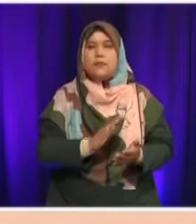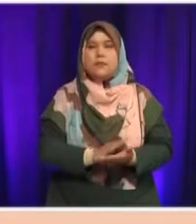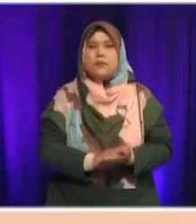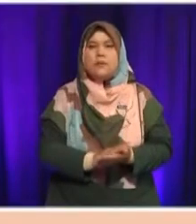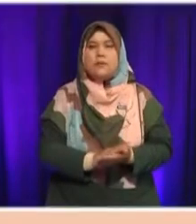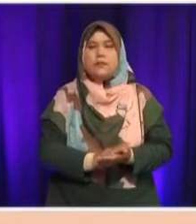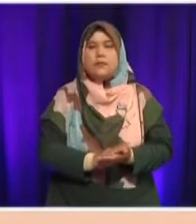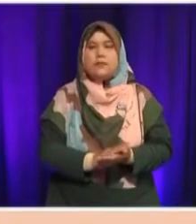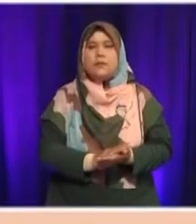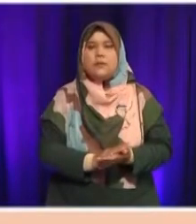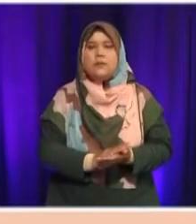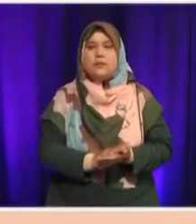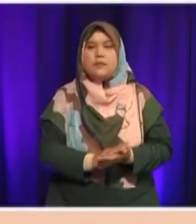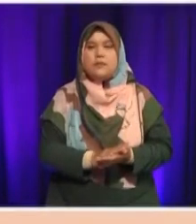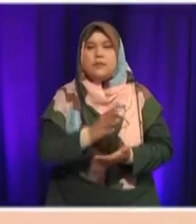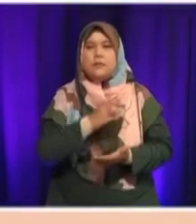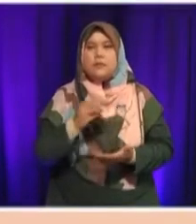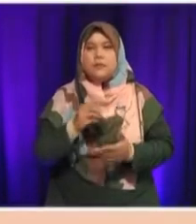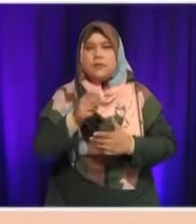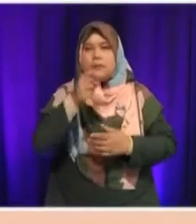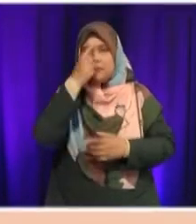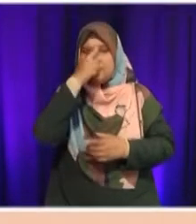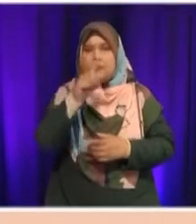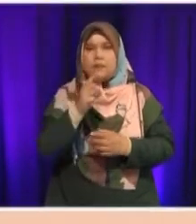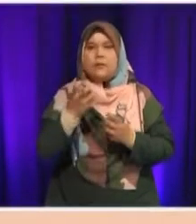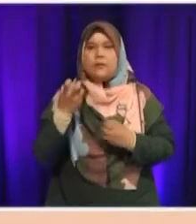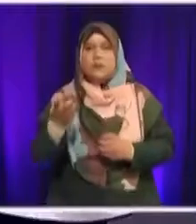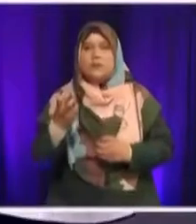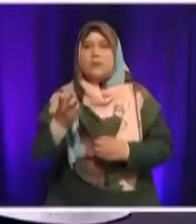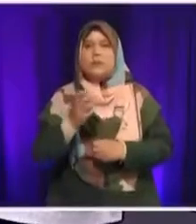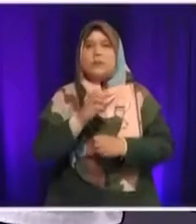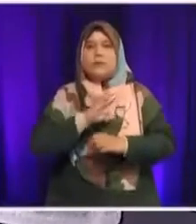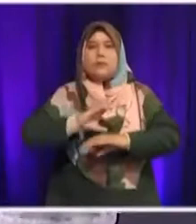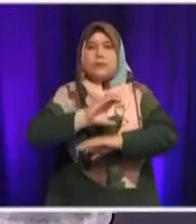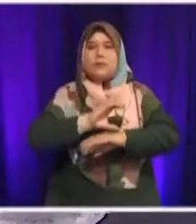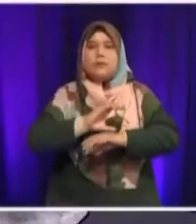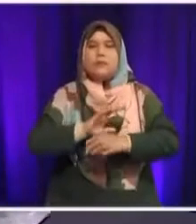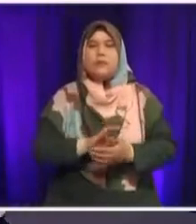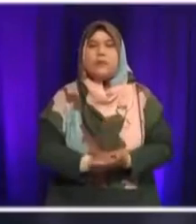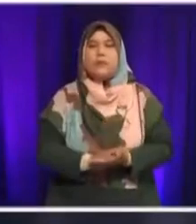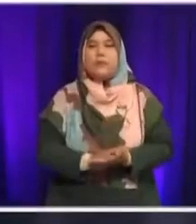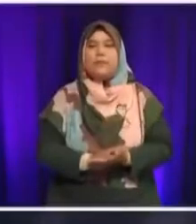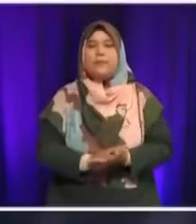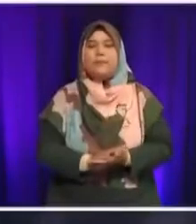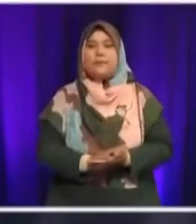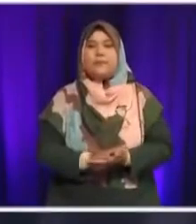komposisi makanan lah dan tujuan dia fungsi dari untuk mengeraskan coklat itu saja